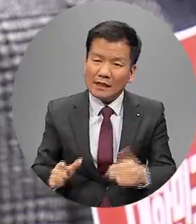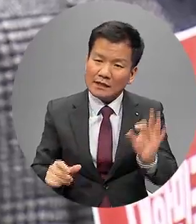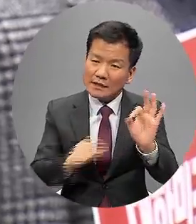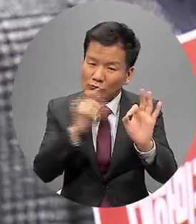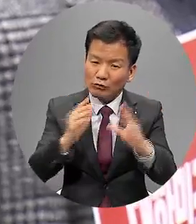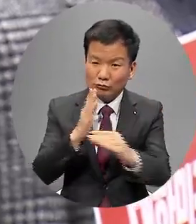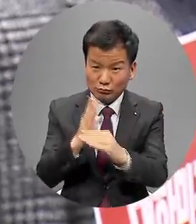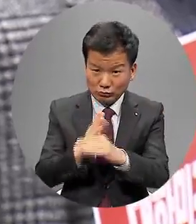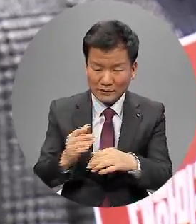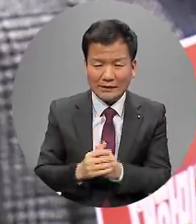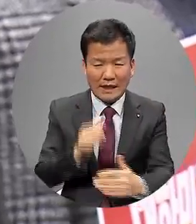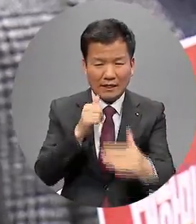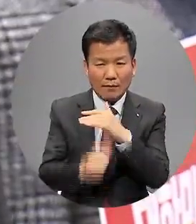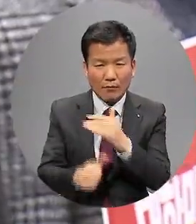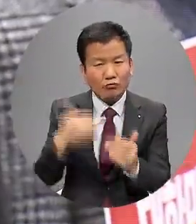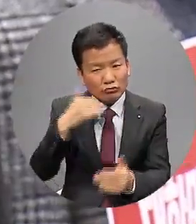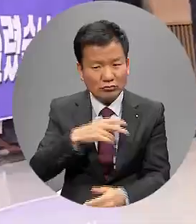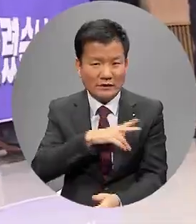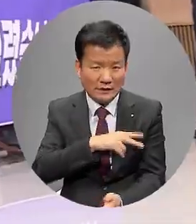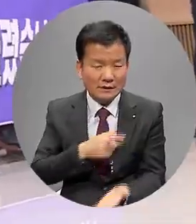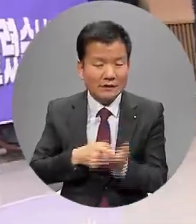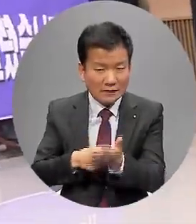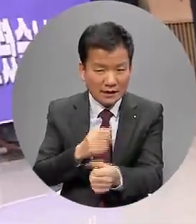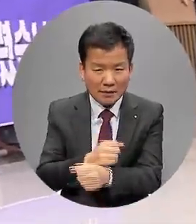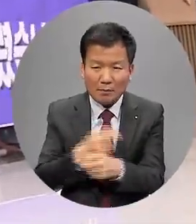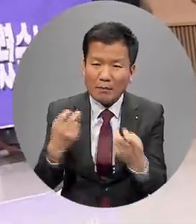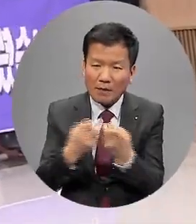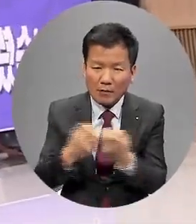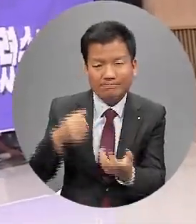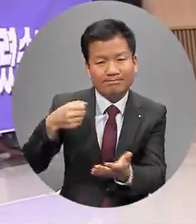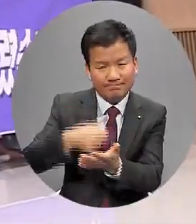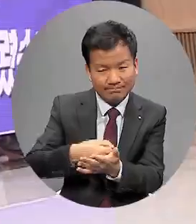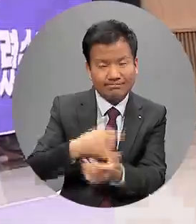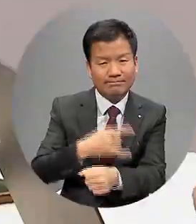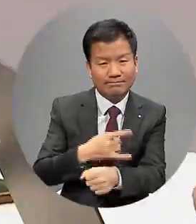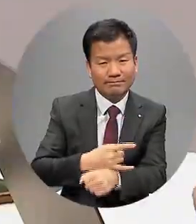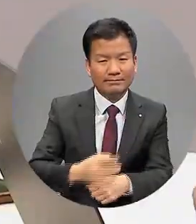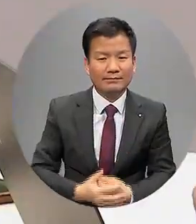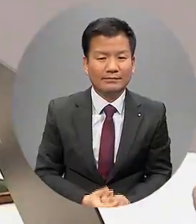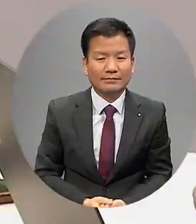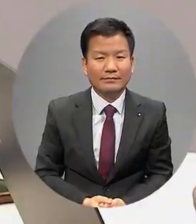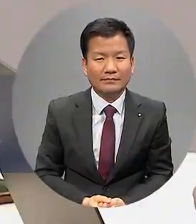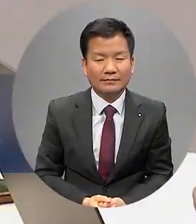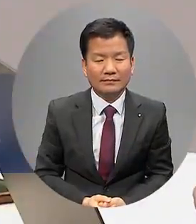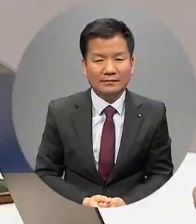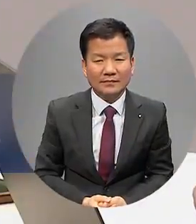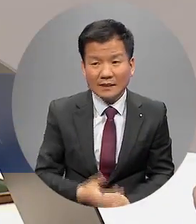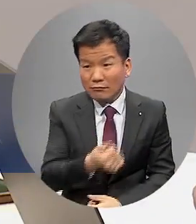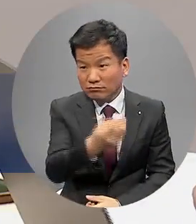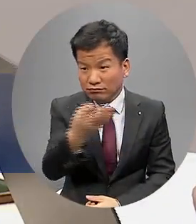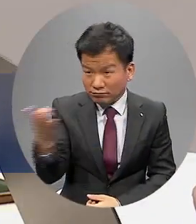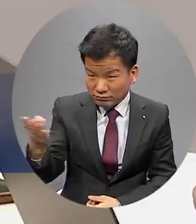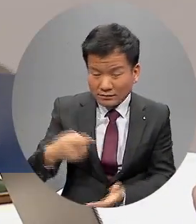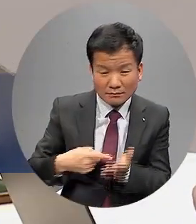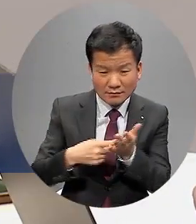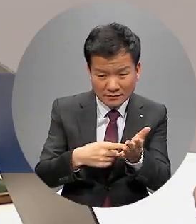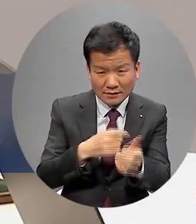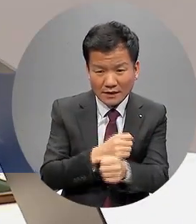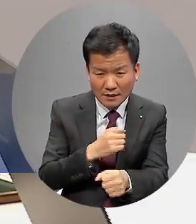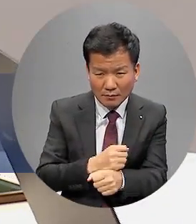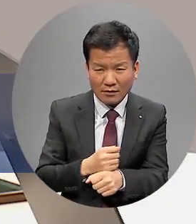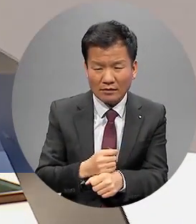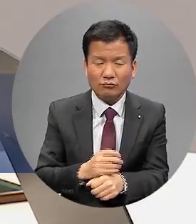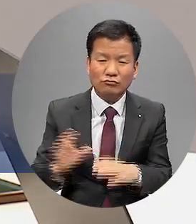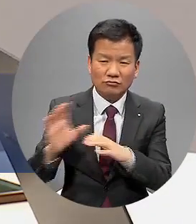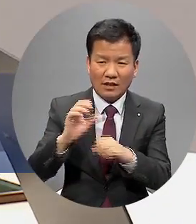중순까지 대표 발휘할 의원과 방식을 정하겠다고 밝혔습니다 여러 사람들이 발휘한 건 이제 다 축조심의 하게